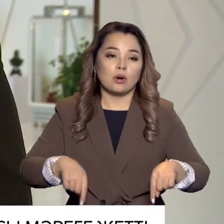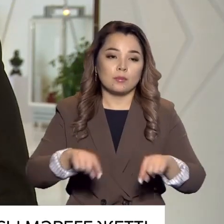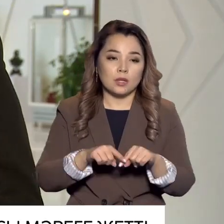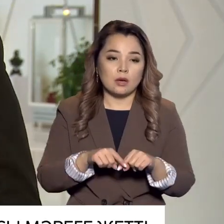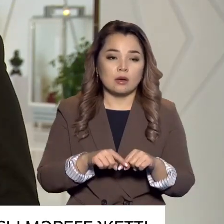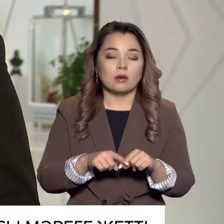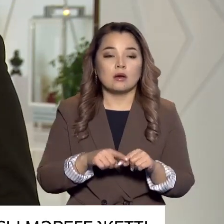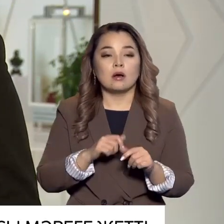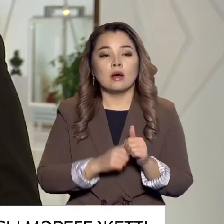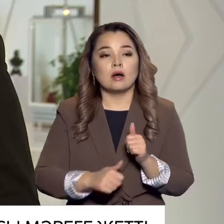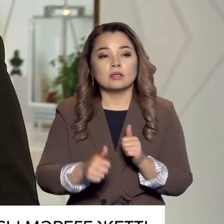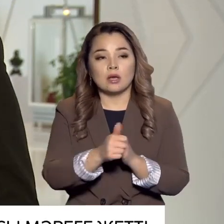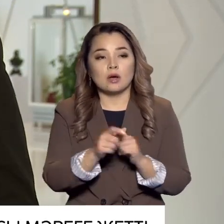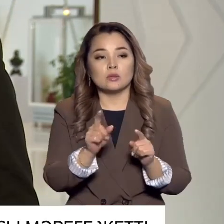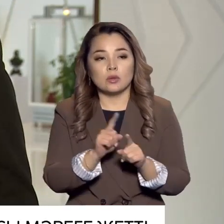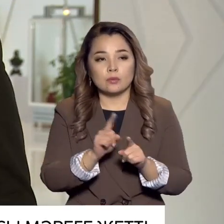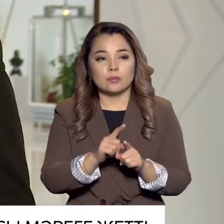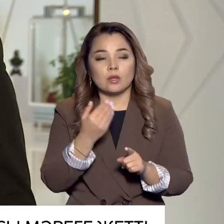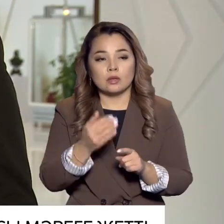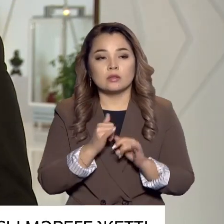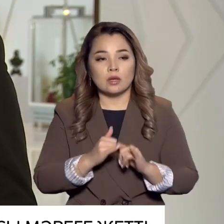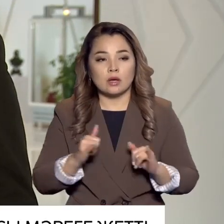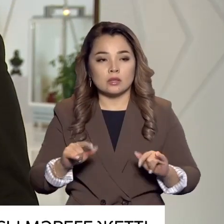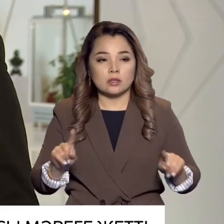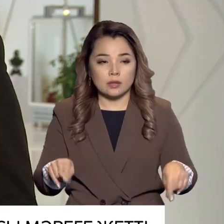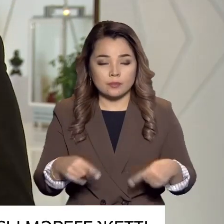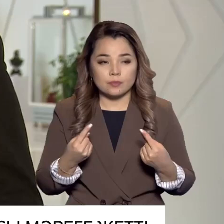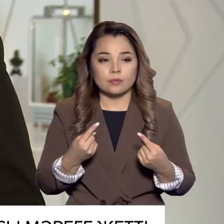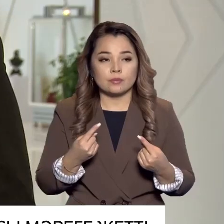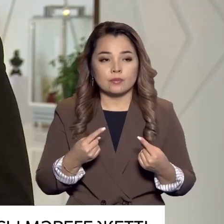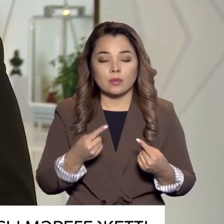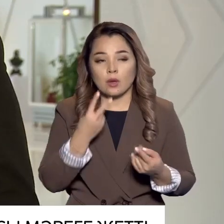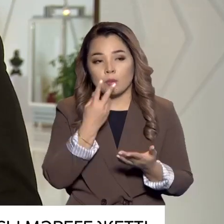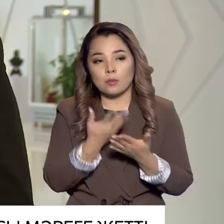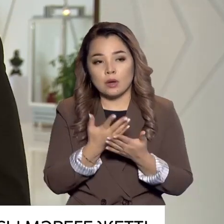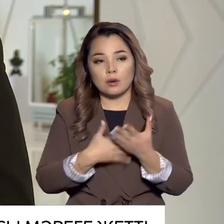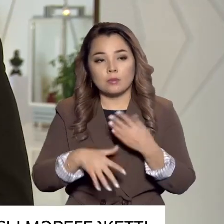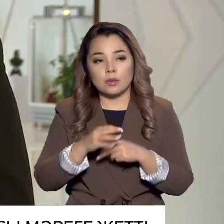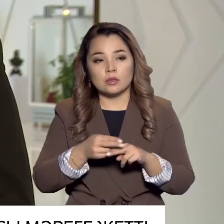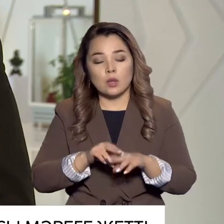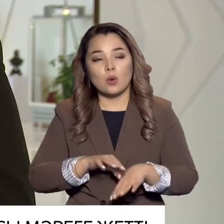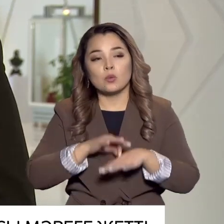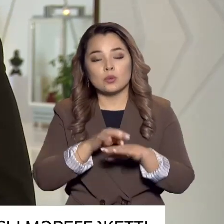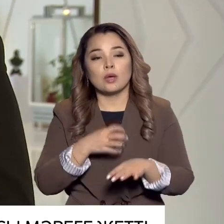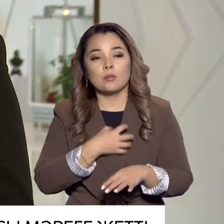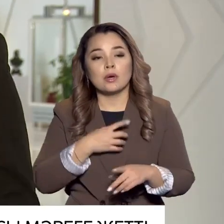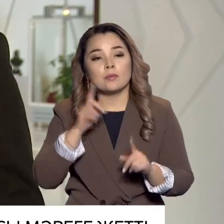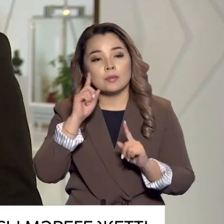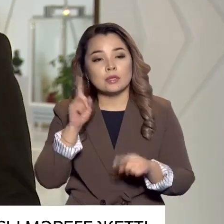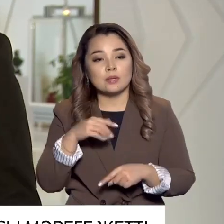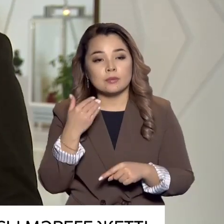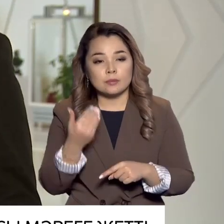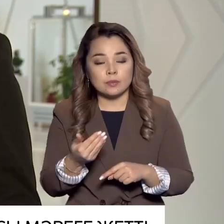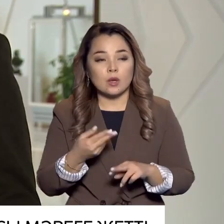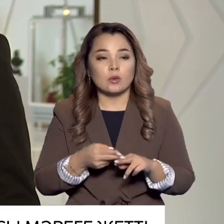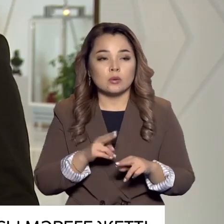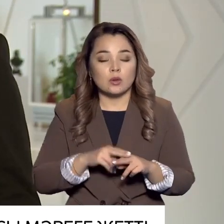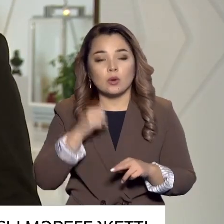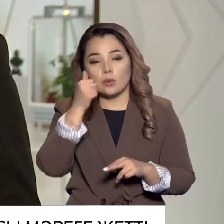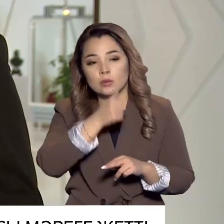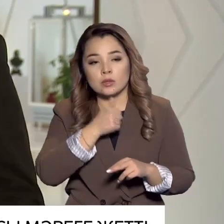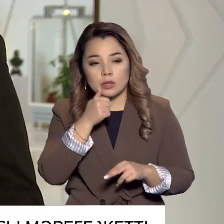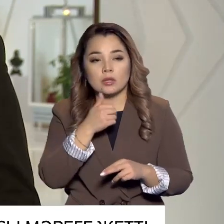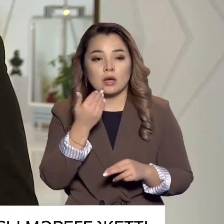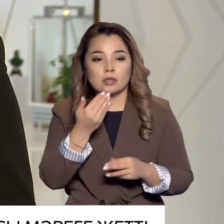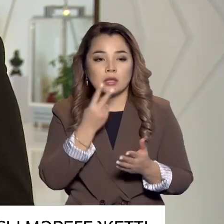қоғамның алдыңғы қатарында алдыңғы шебінде жүретін болғандықтан мұндай байқауларды өткізу өте маңызды деп білемін. Және биылғы